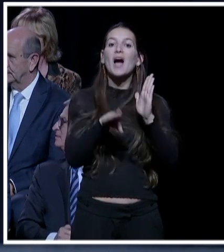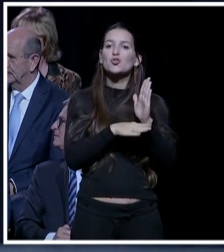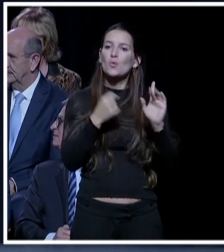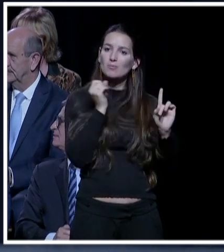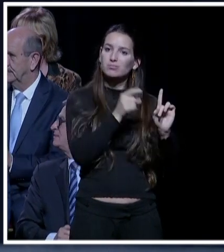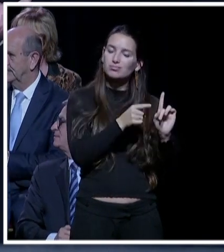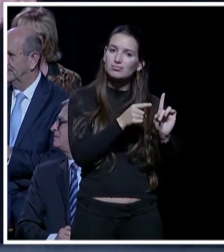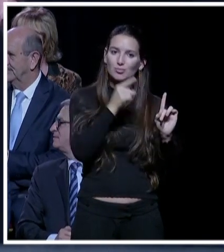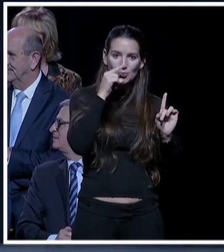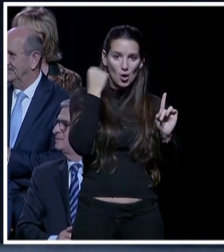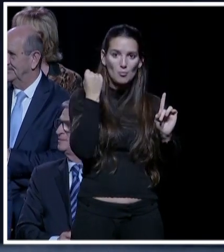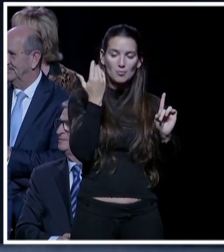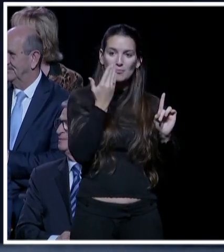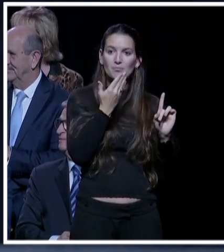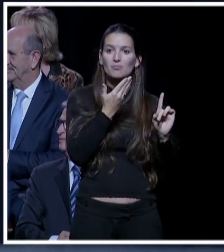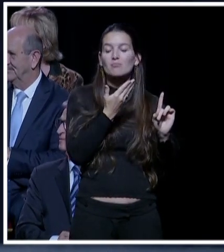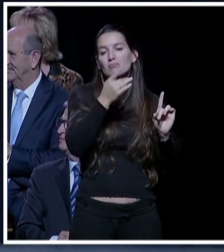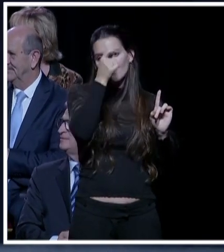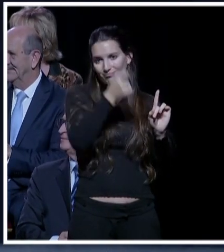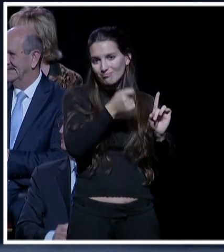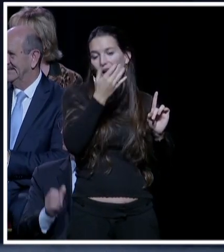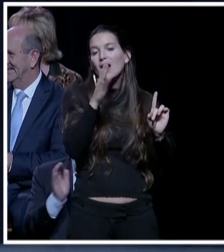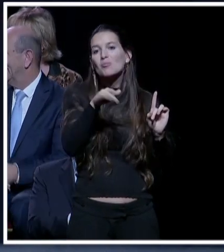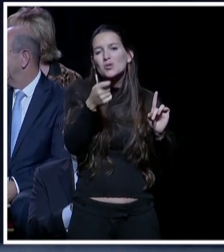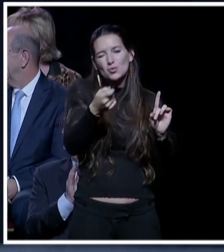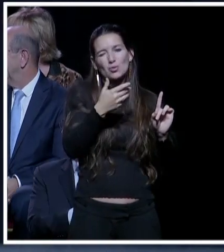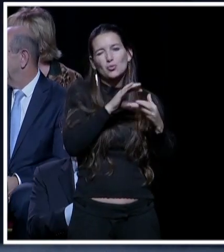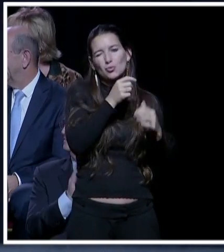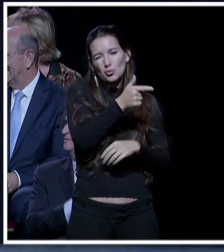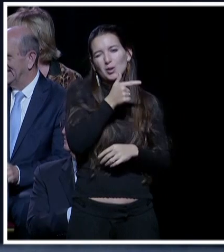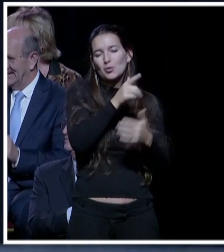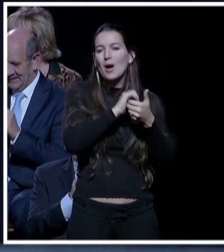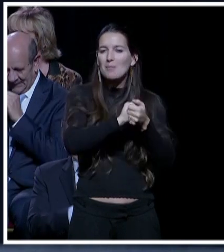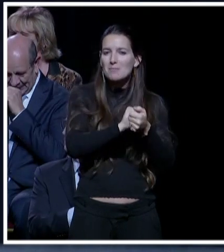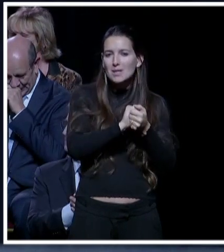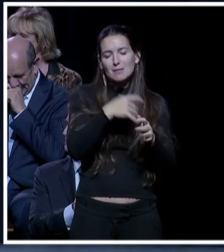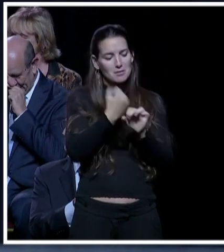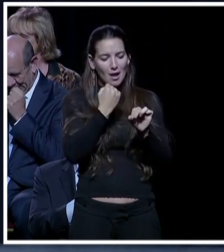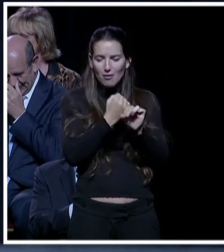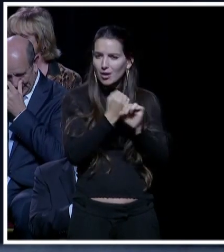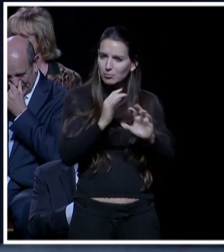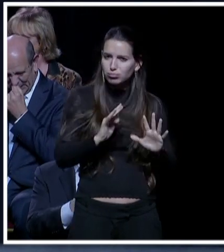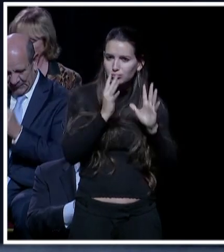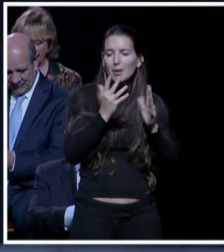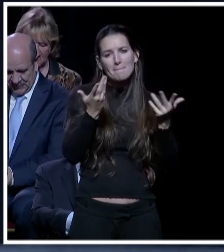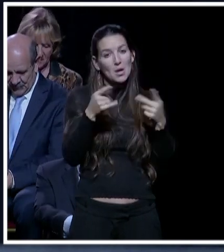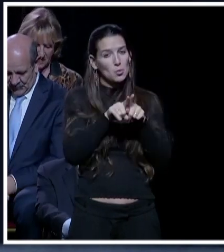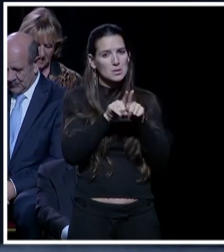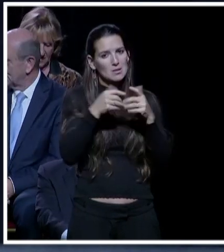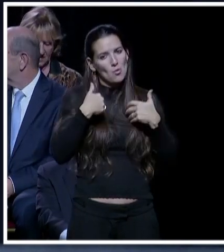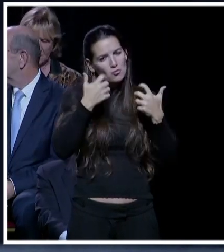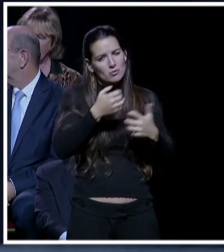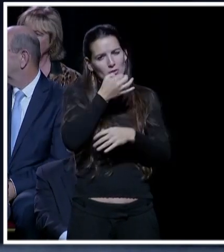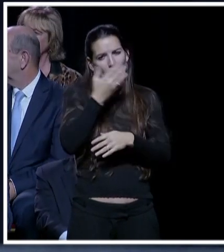Je voudrais le féliciter. En dehors de l'amitié qui nous lie, du travail qu'il fait, je voudrais lui dire que je suis très fière parce que